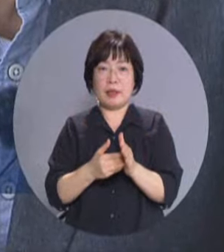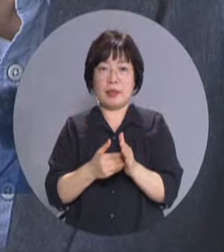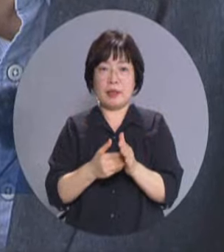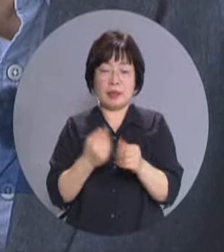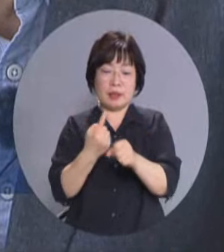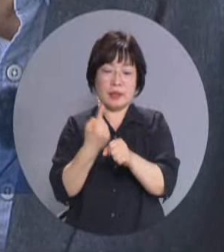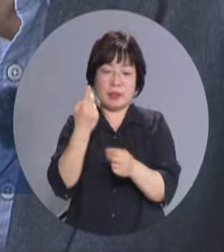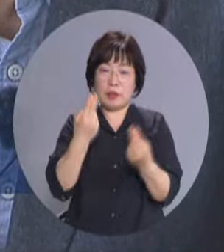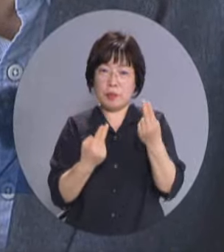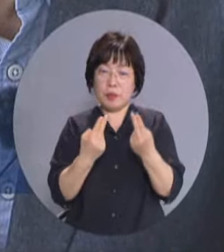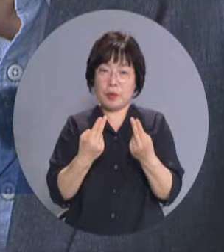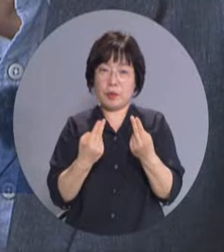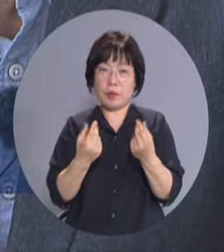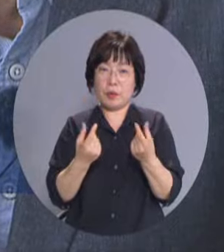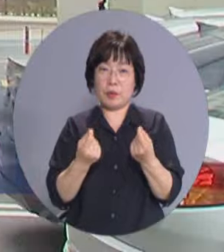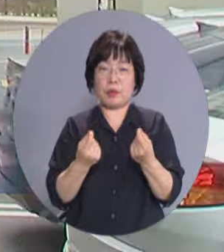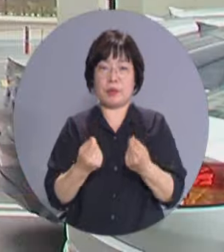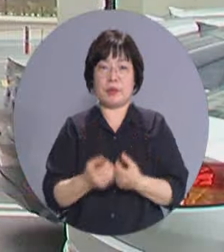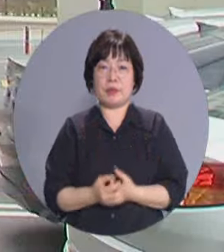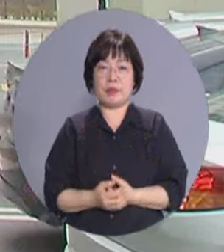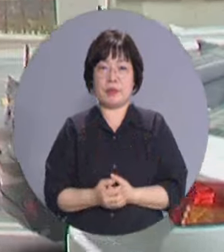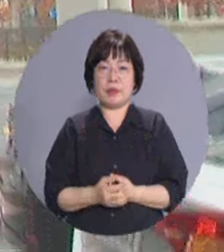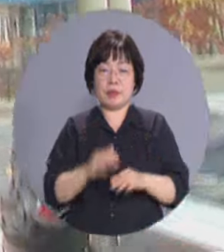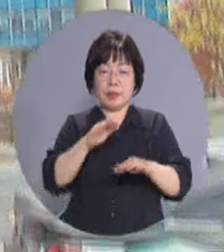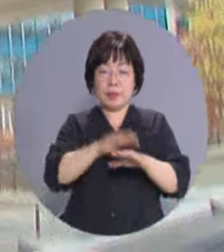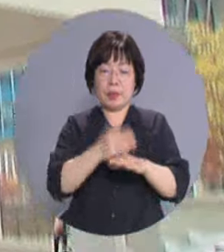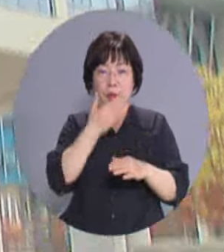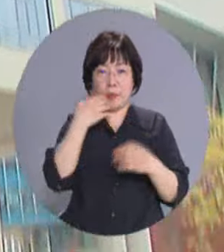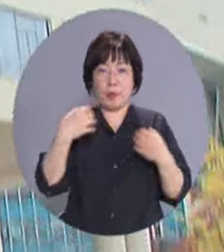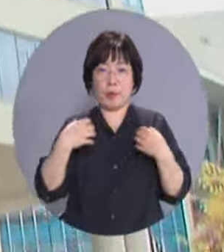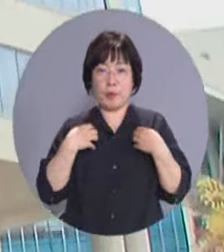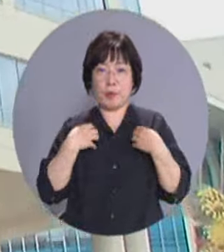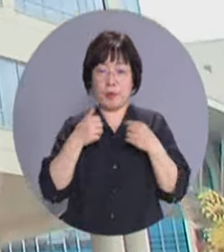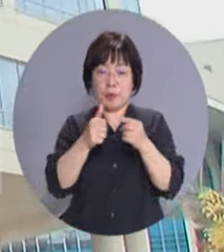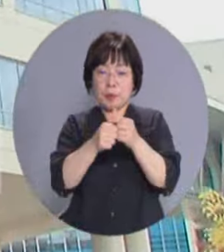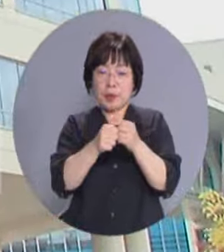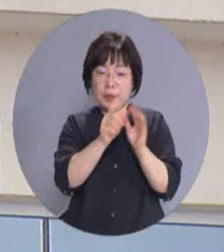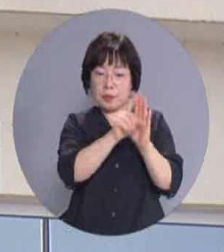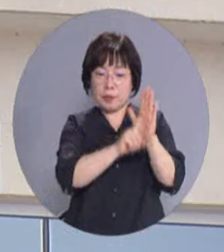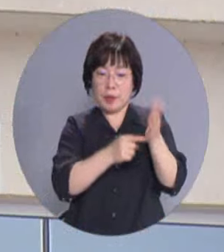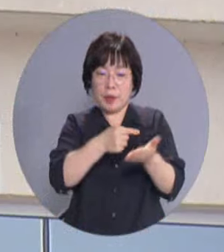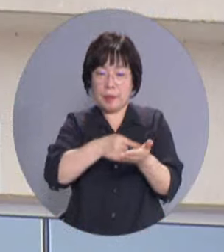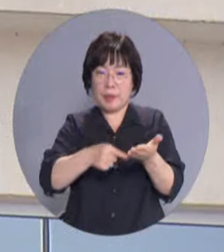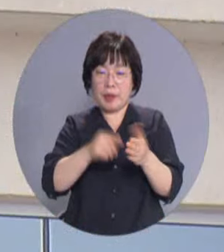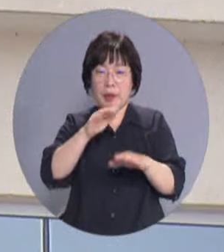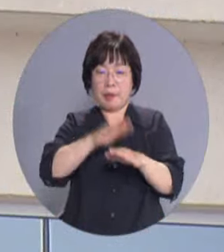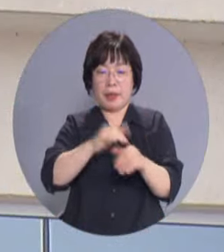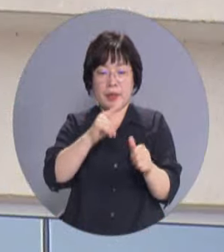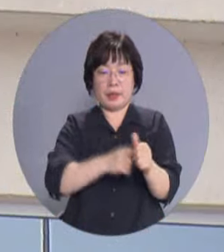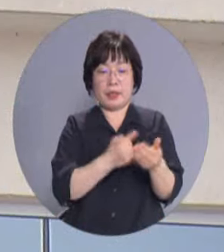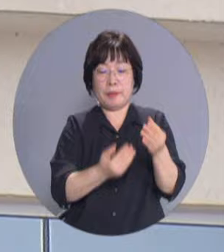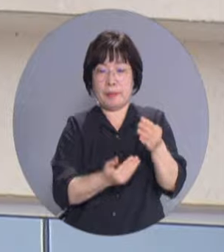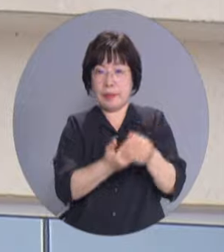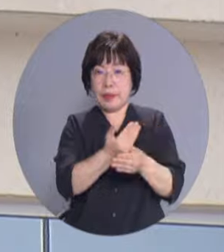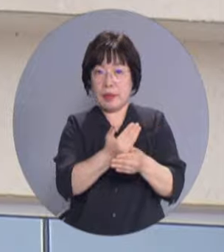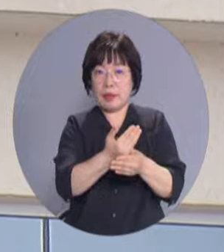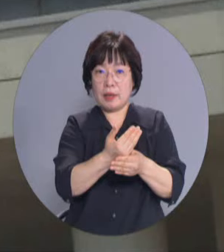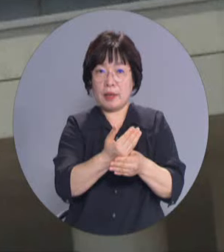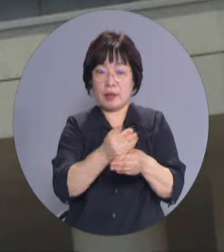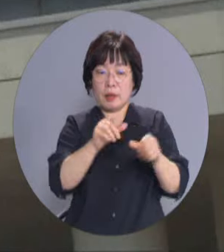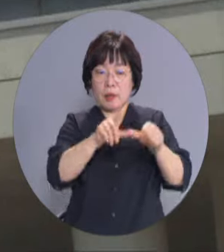전년도고 비슷한 수준 내지 농림축산식품부는 매실 좋은 피해를 농업 제로 인정하고 오는